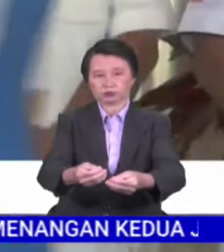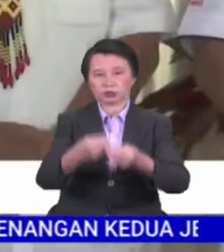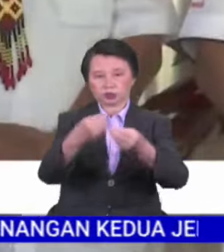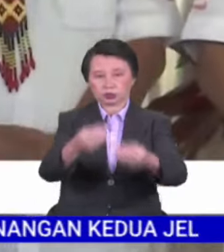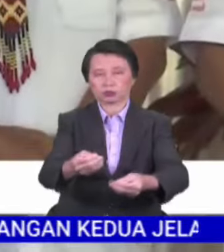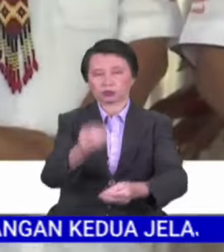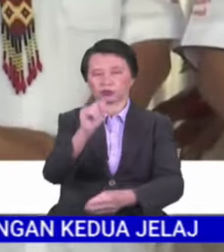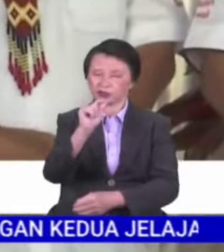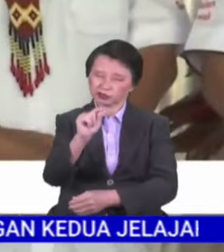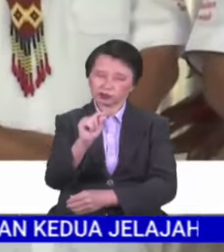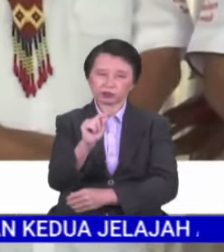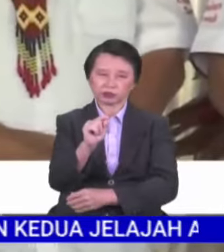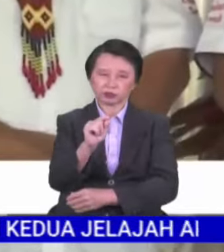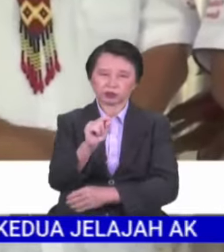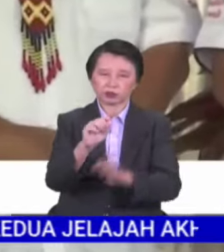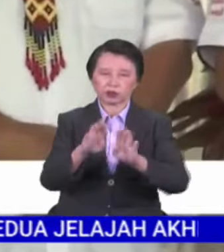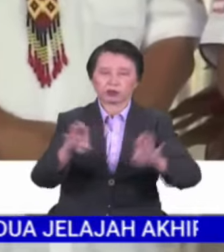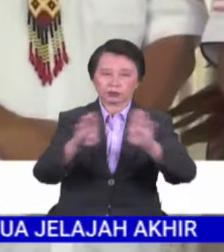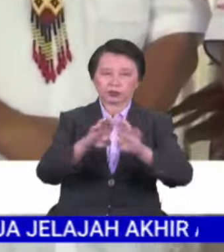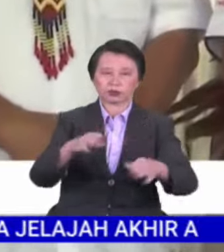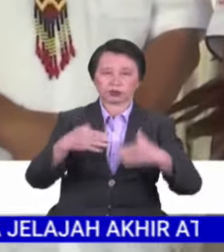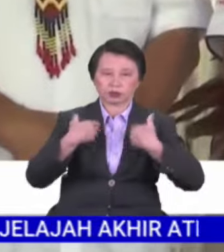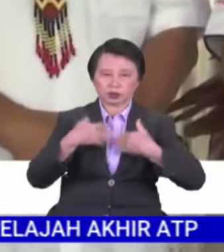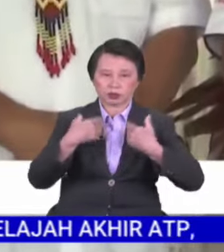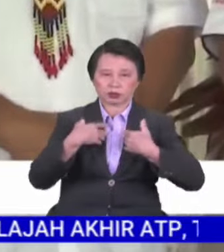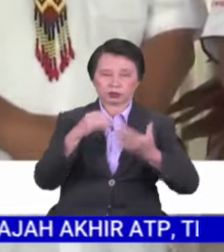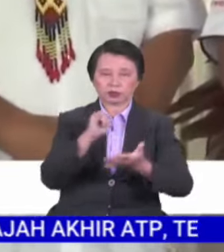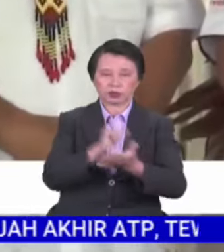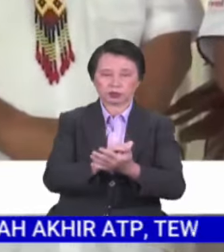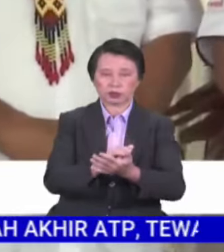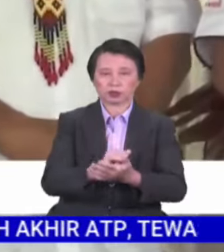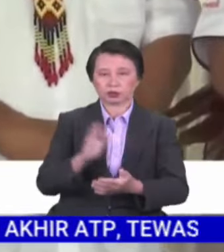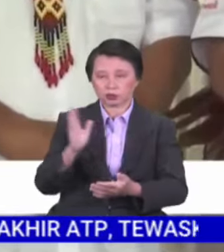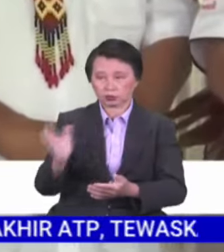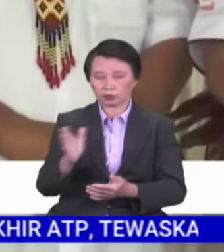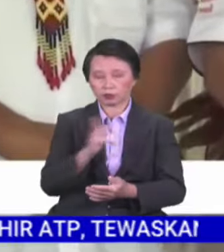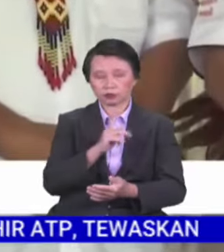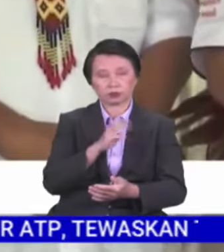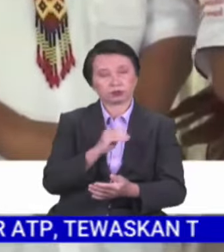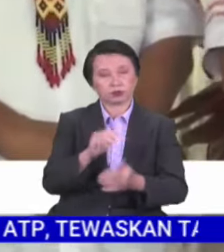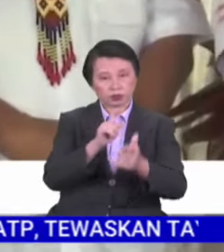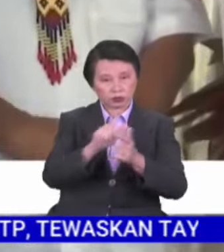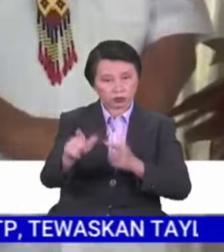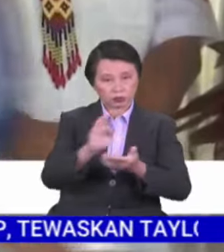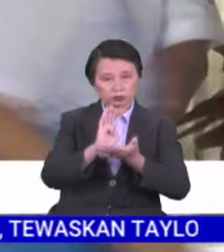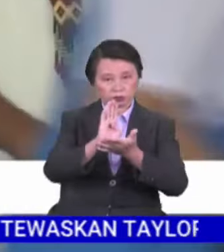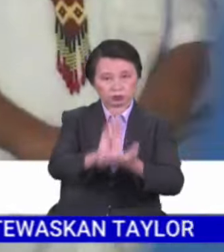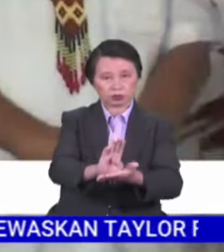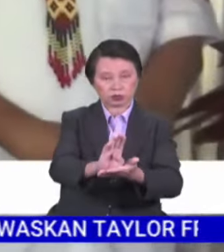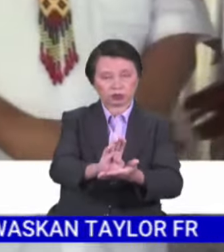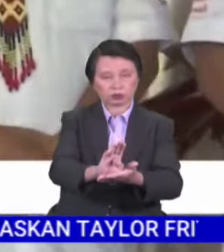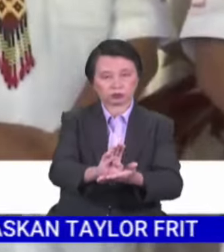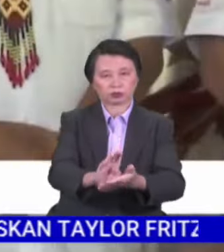memberikan sedikit berita gembira, iaitu di mana beliau telah meluluskan bantuan sejumlah